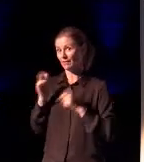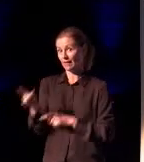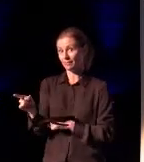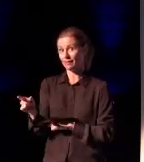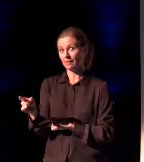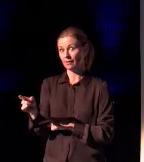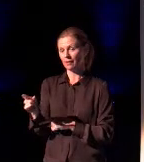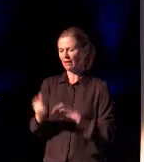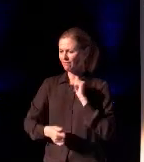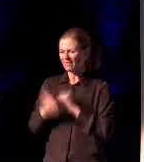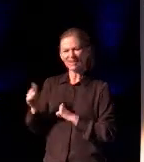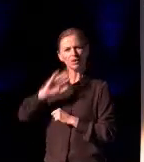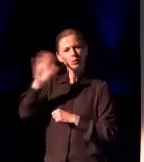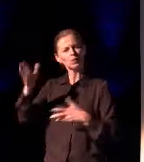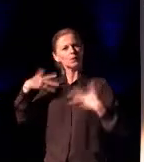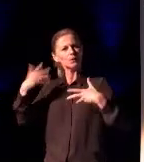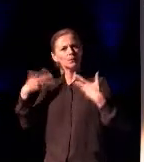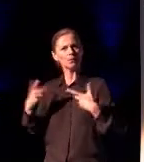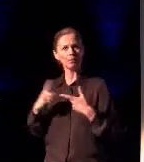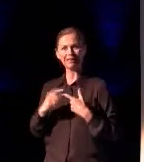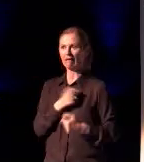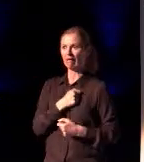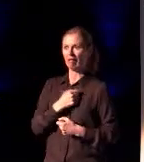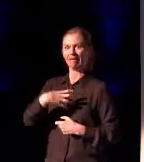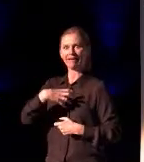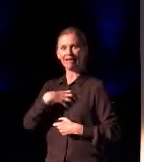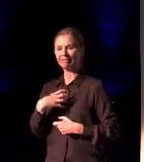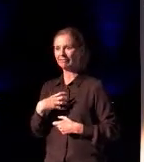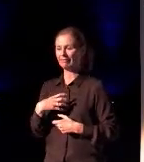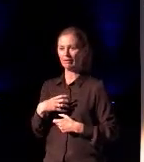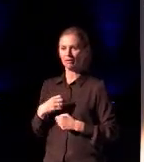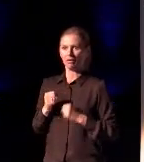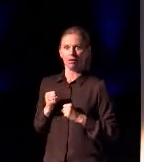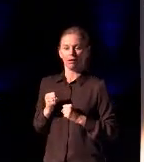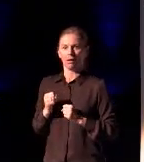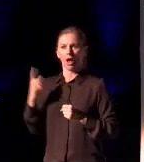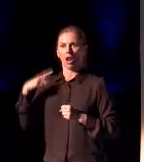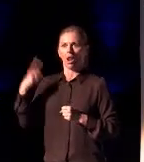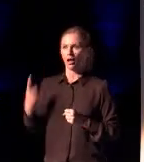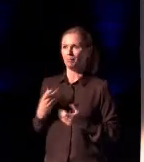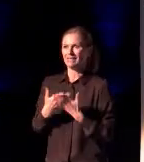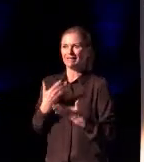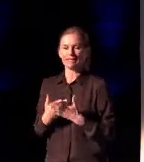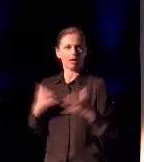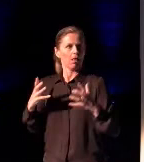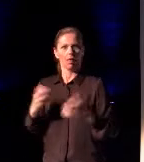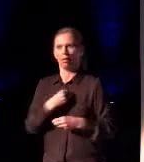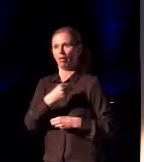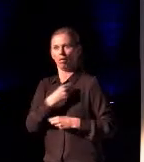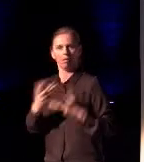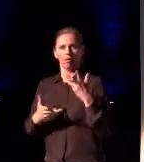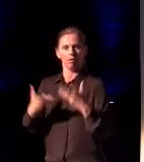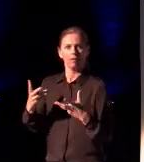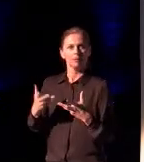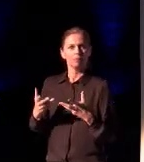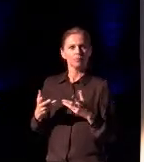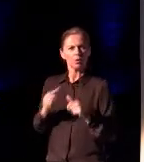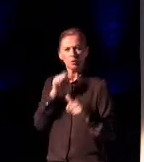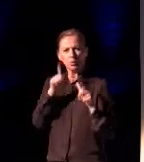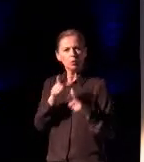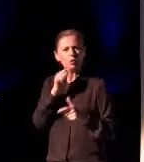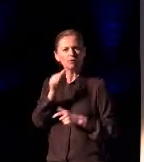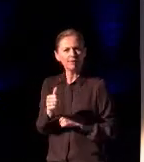at man får komme seg ut i frisk luft uten å være redd for å sette i gang brand- og alarmtjenester, og